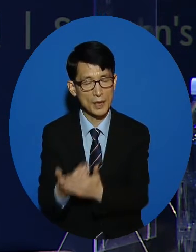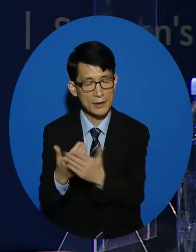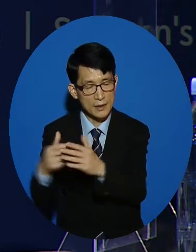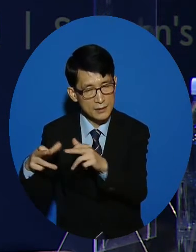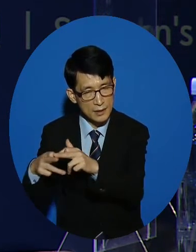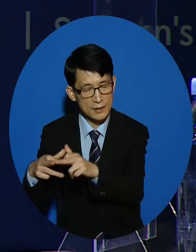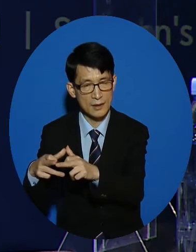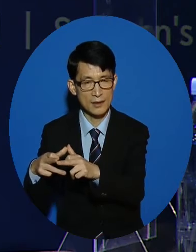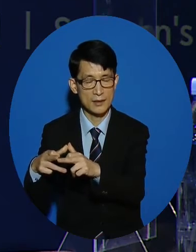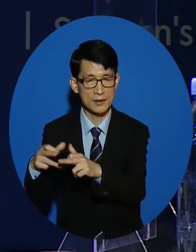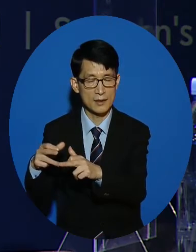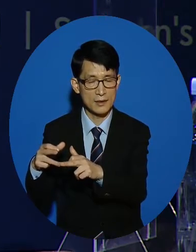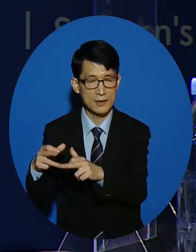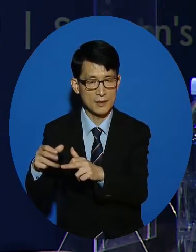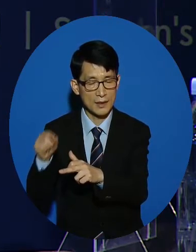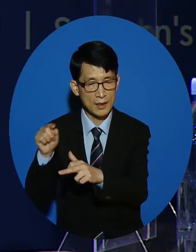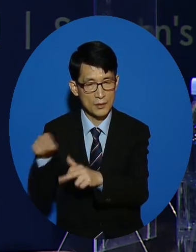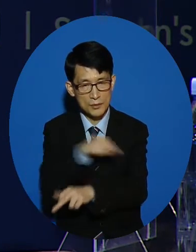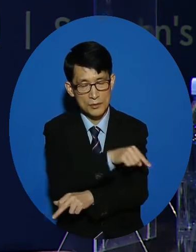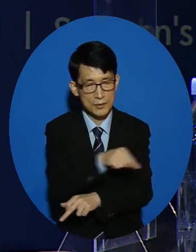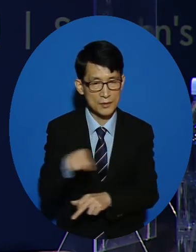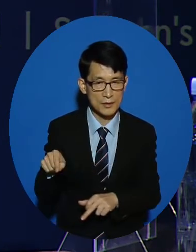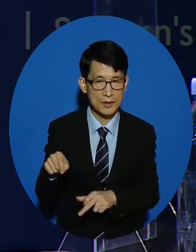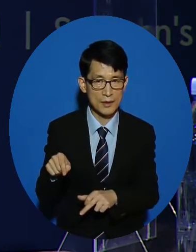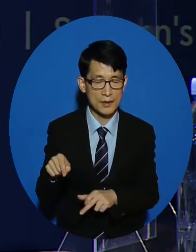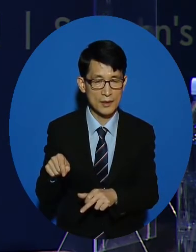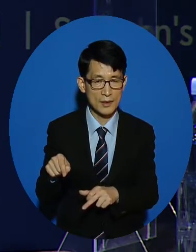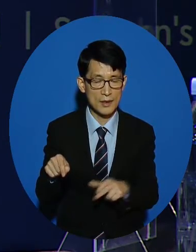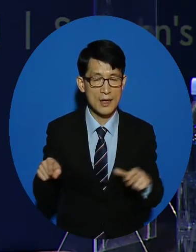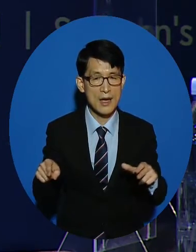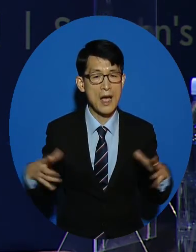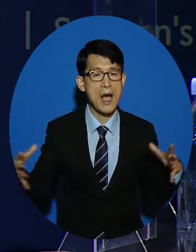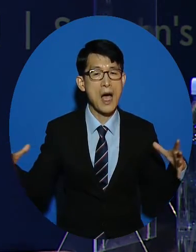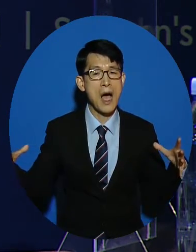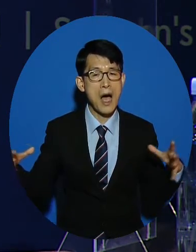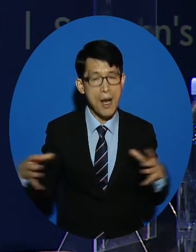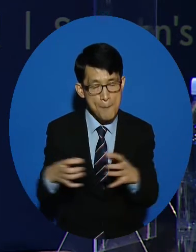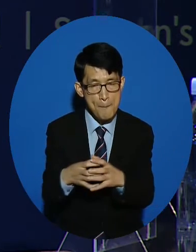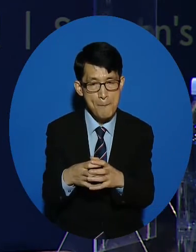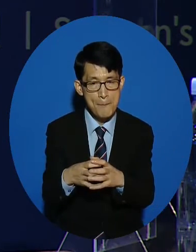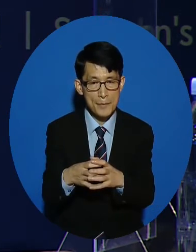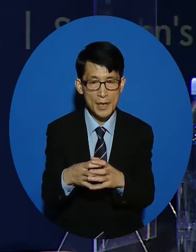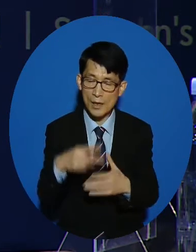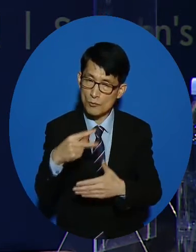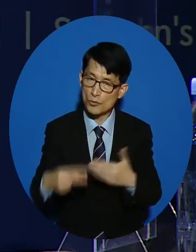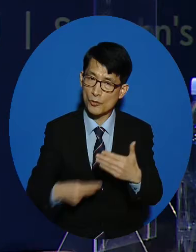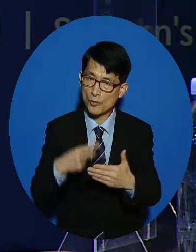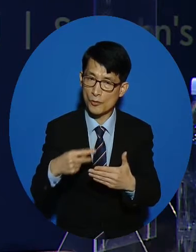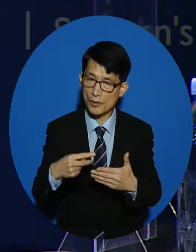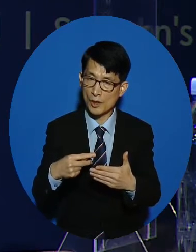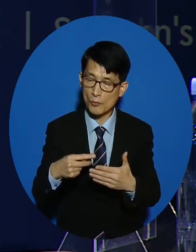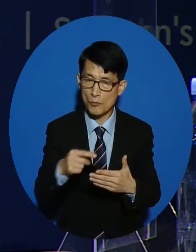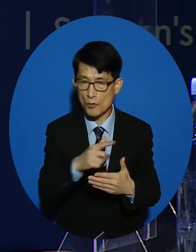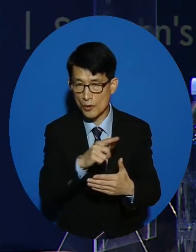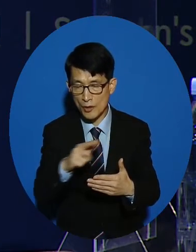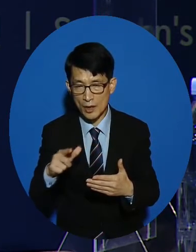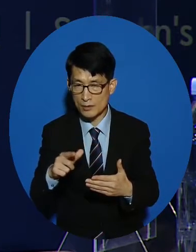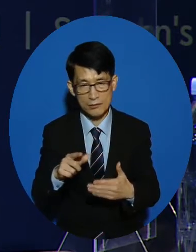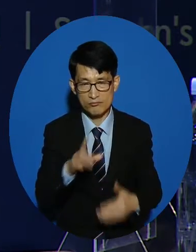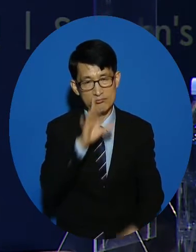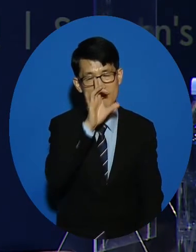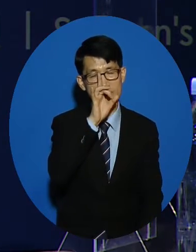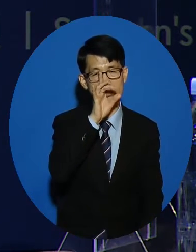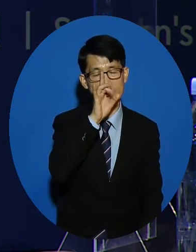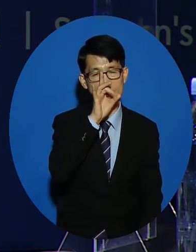또 등등하고는 함께 모아서 프로그램을 진행할 수 없다는 것은 여기 계신 여러분도 잘